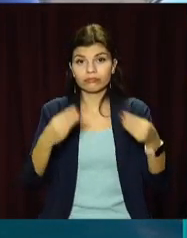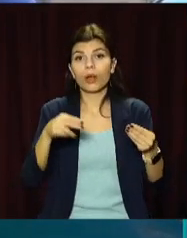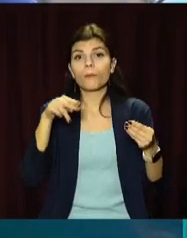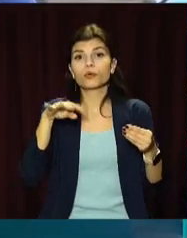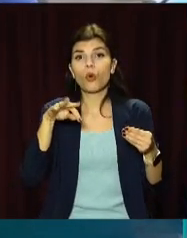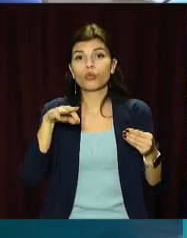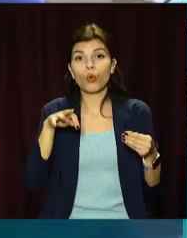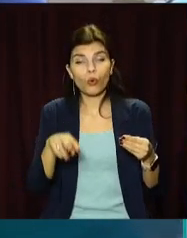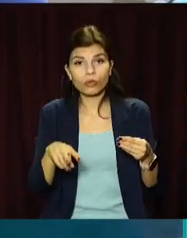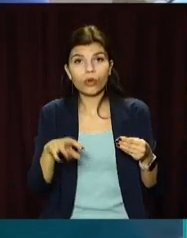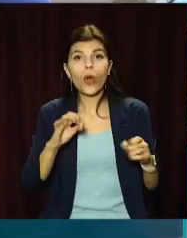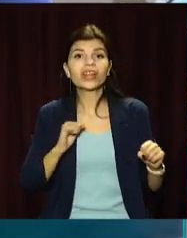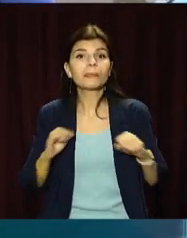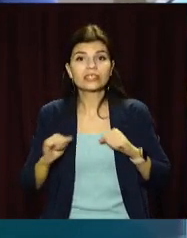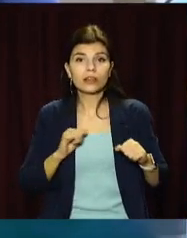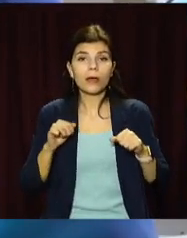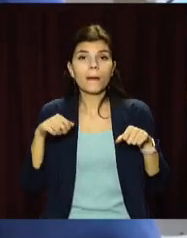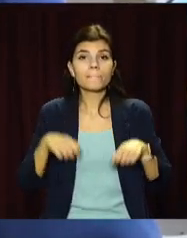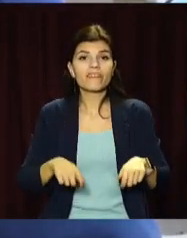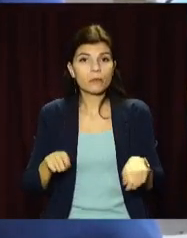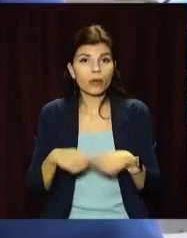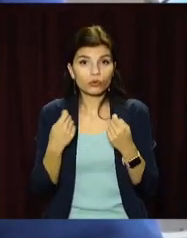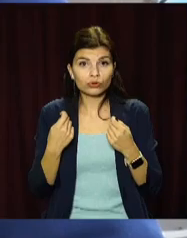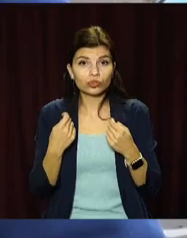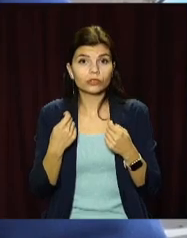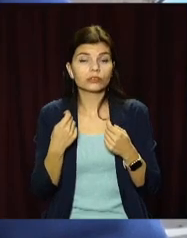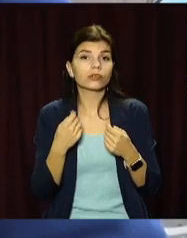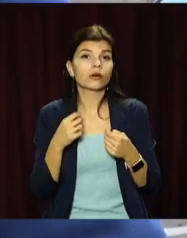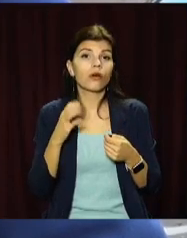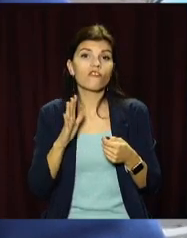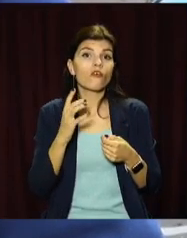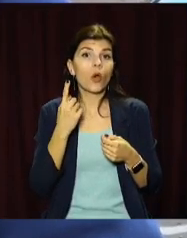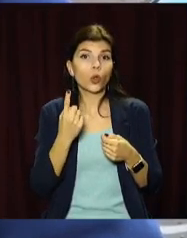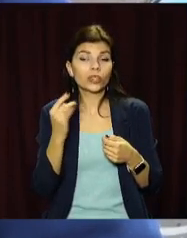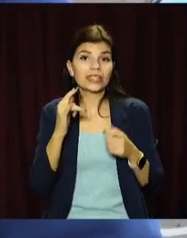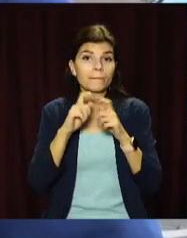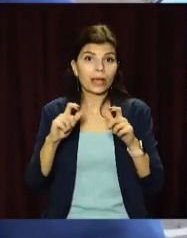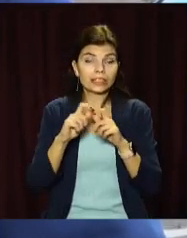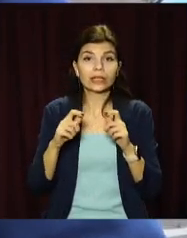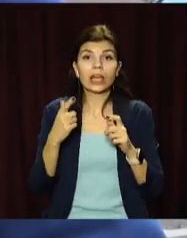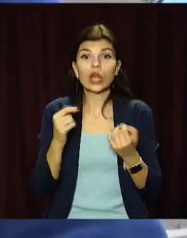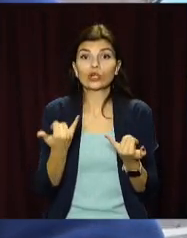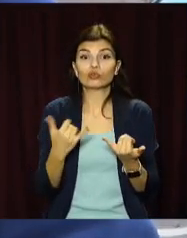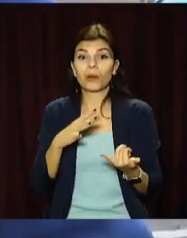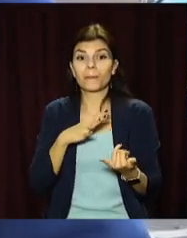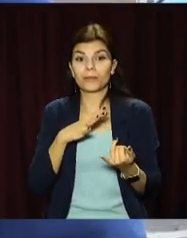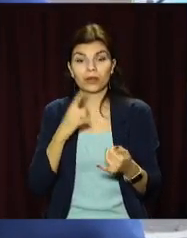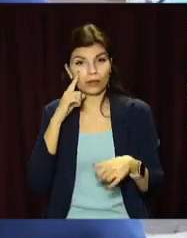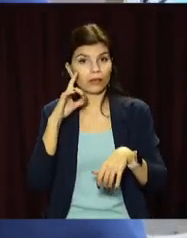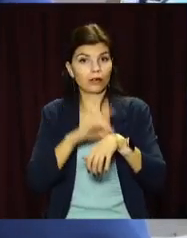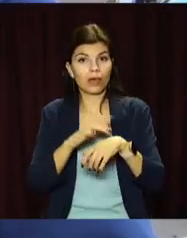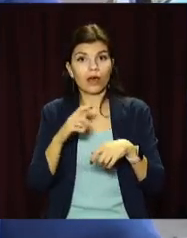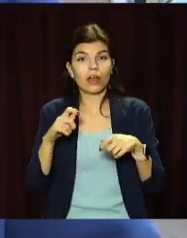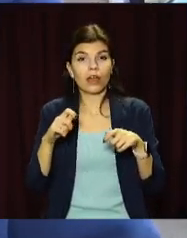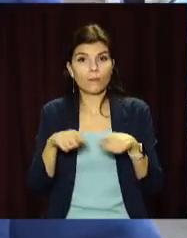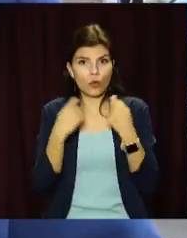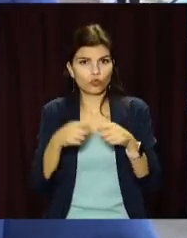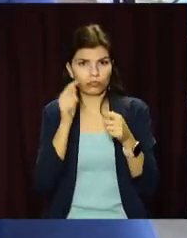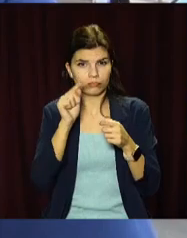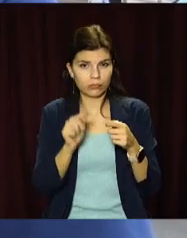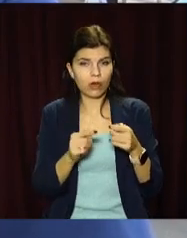протоколи про адміністративні правопорушення, проте в одному з магазинів, де сьогодні була виявлена низка порушень,